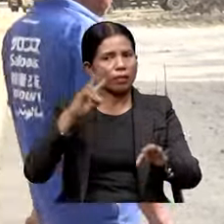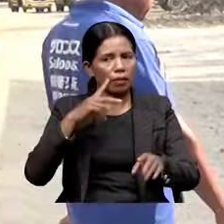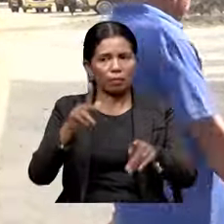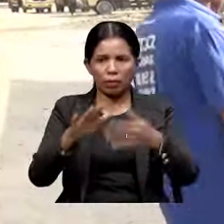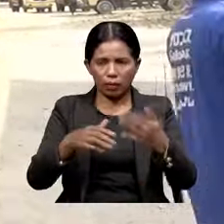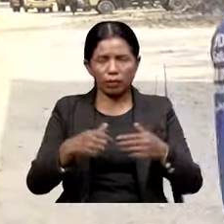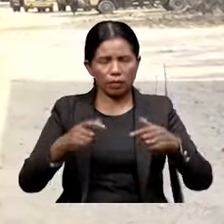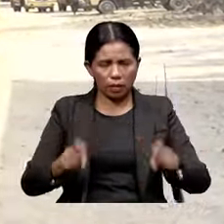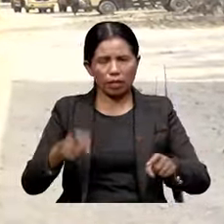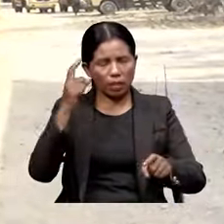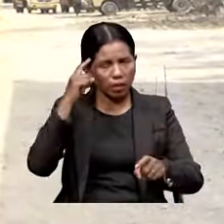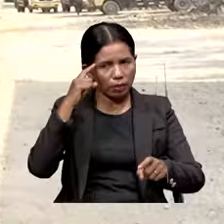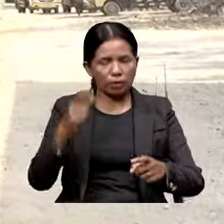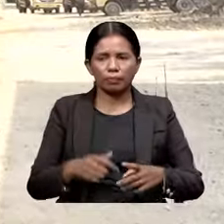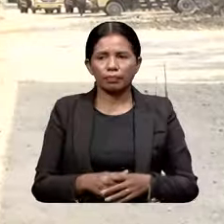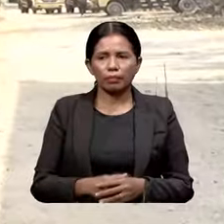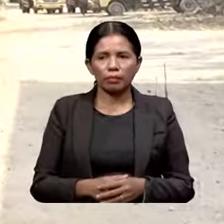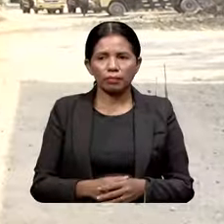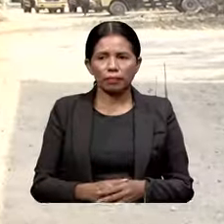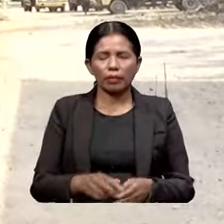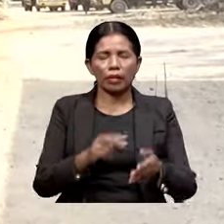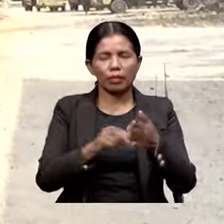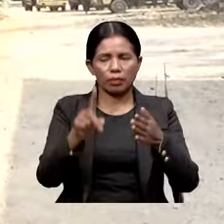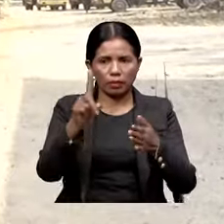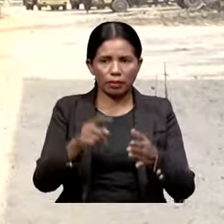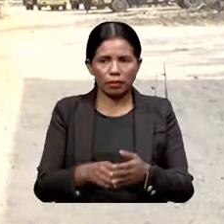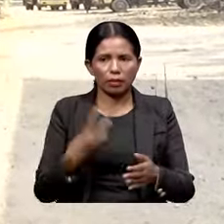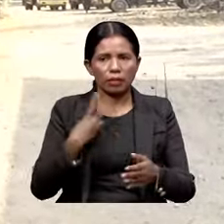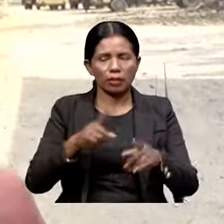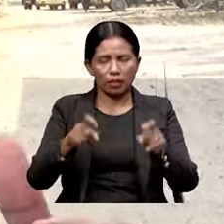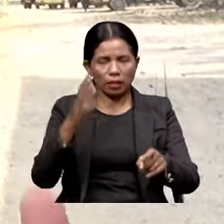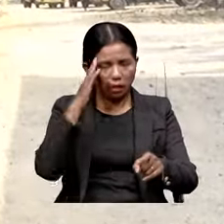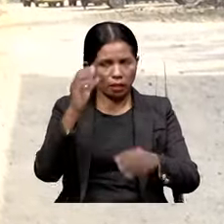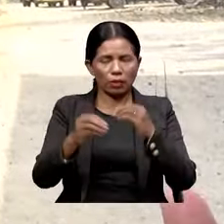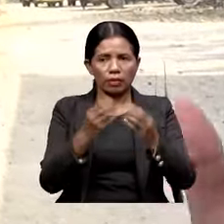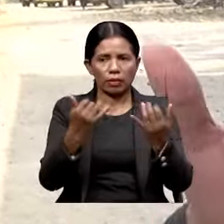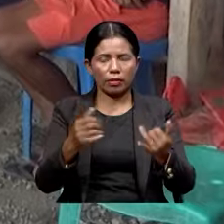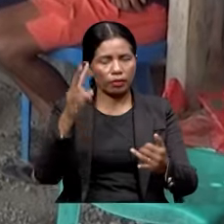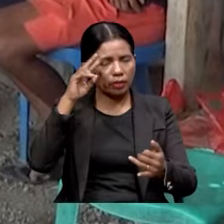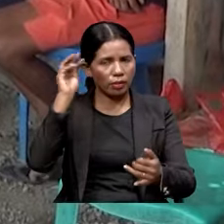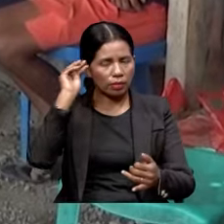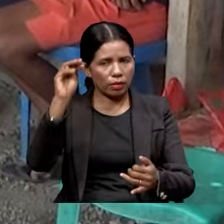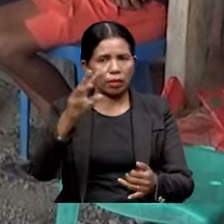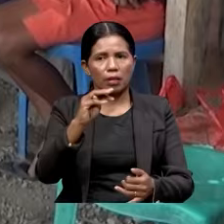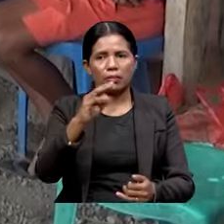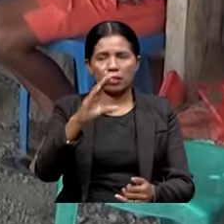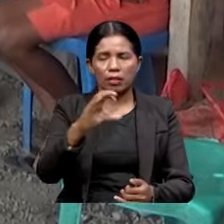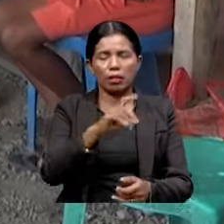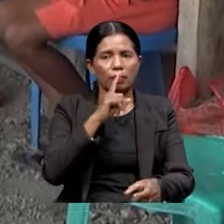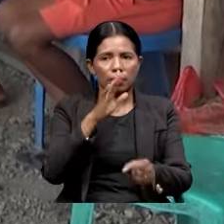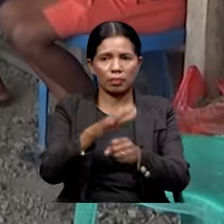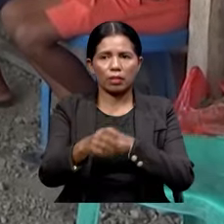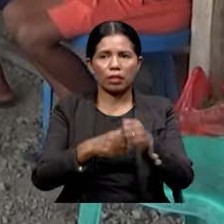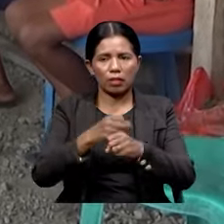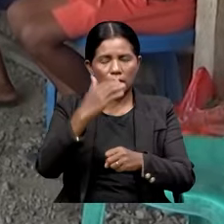tin konsienti ne me kta ona yana sa numero ne ite mo hateni ne antes ne vice ministro comercio industria mos promete tinang